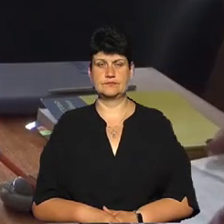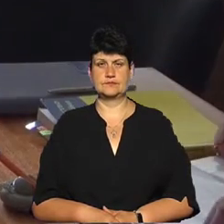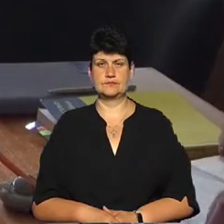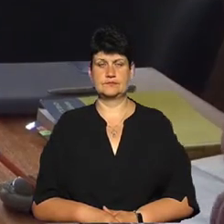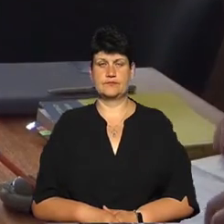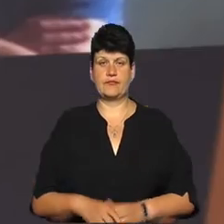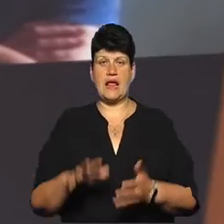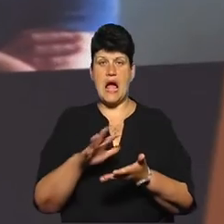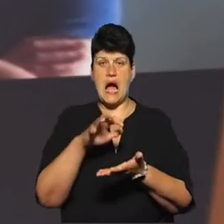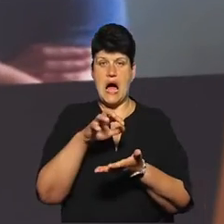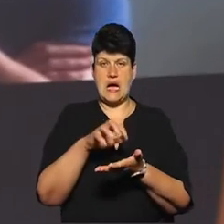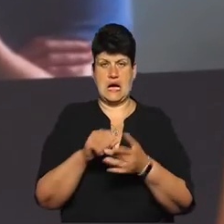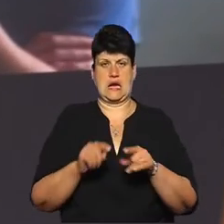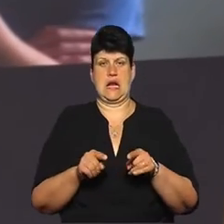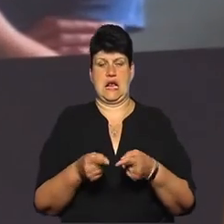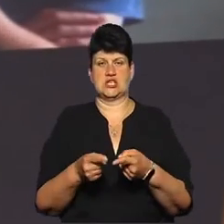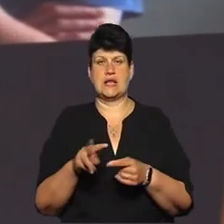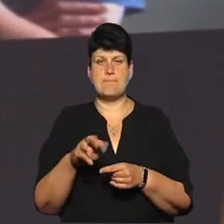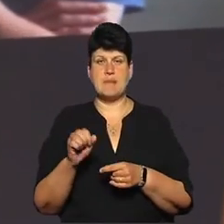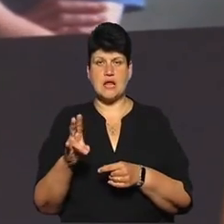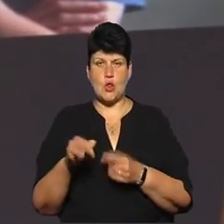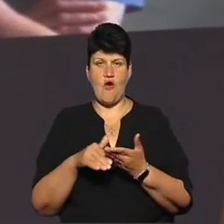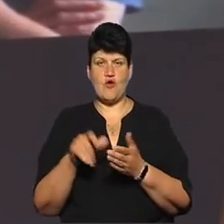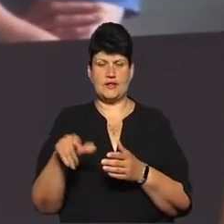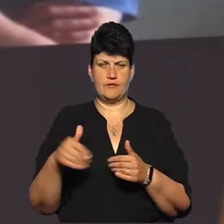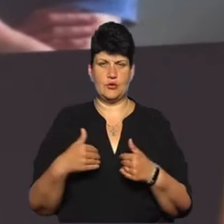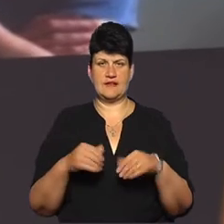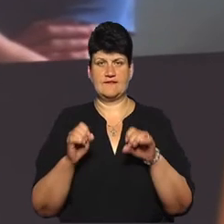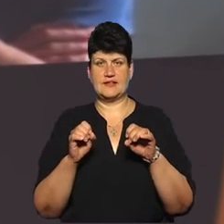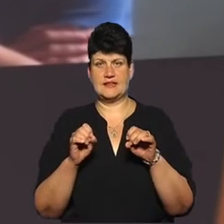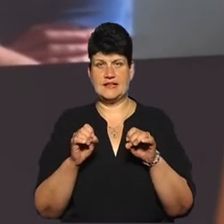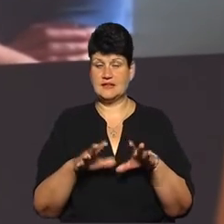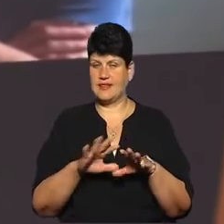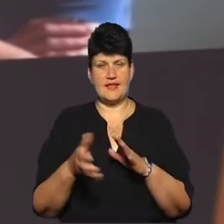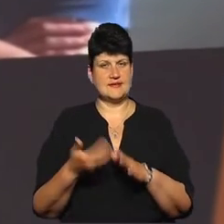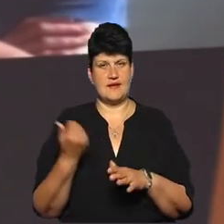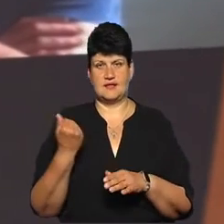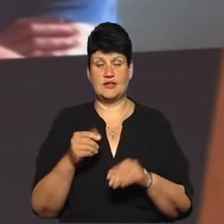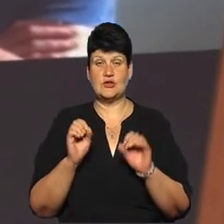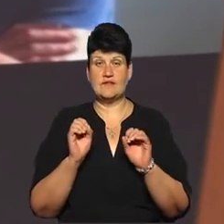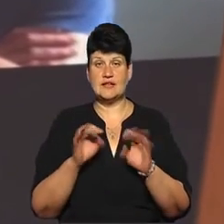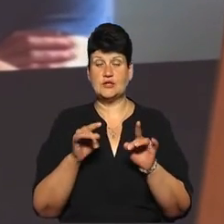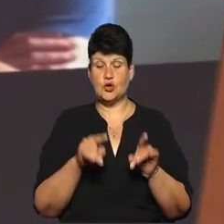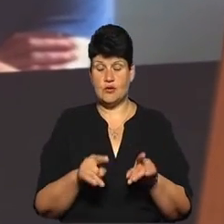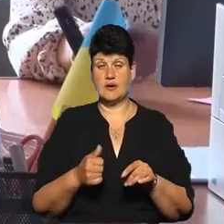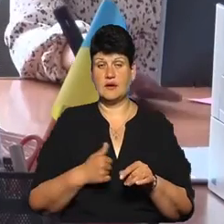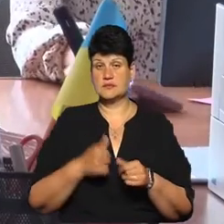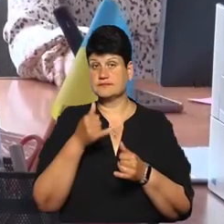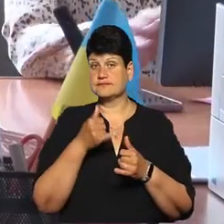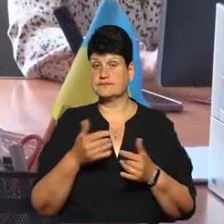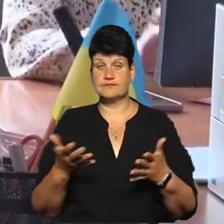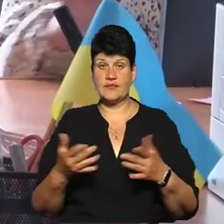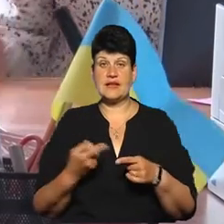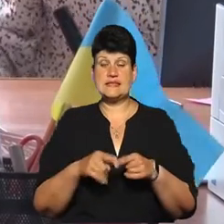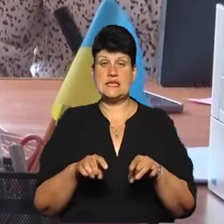Арешт на майно волонтерів-братів козаків, яке хотіли передати на потреби армії, не зняли. Відтак віддати його Збройним силам не зможуть. Таке